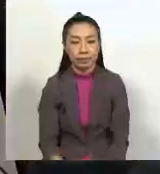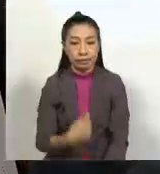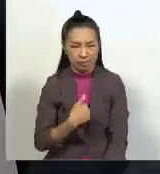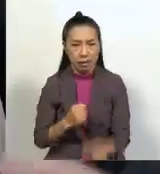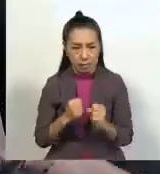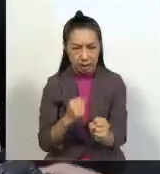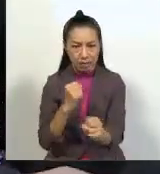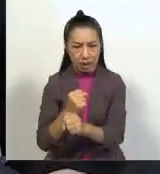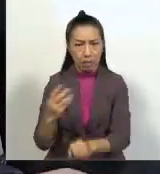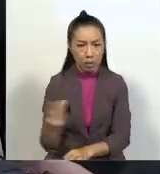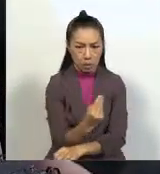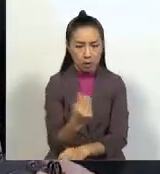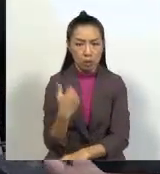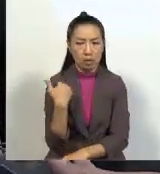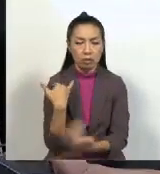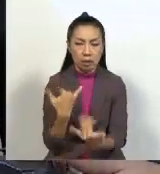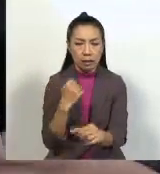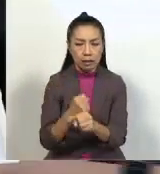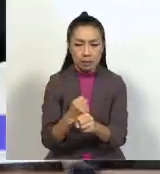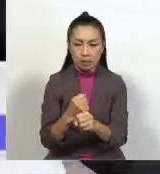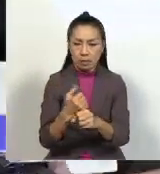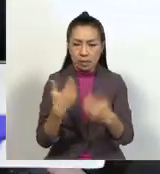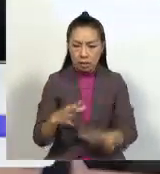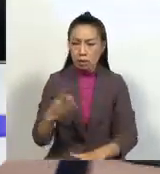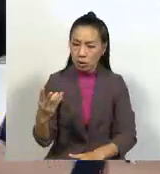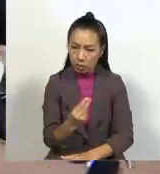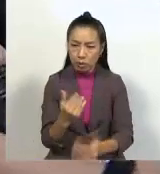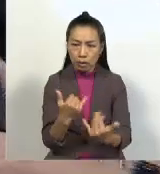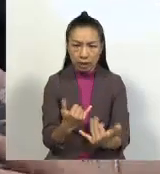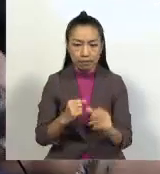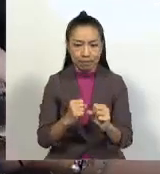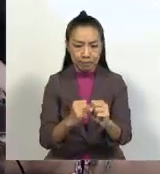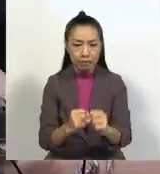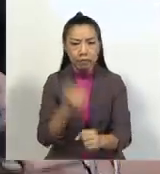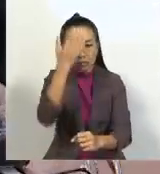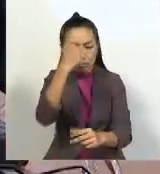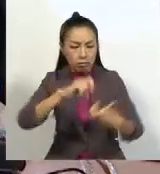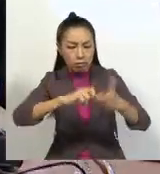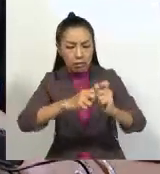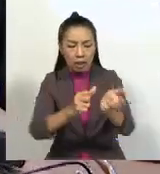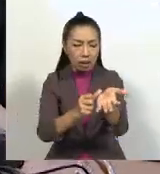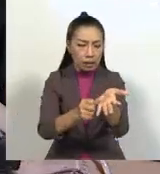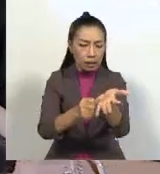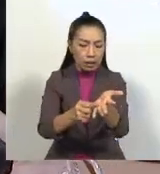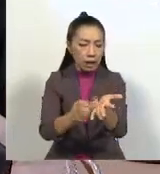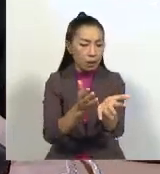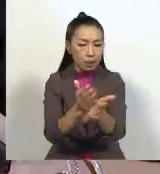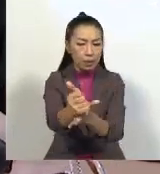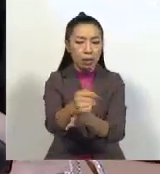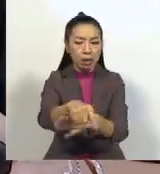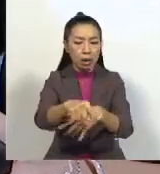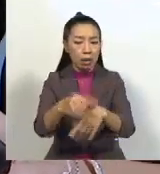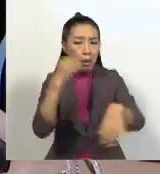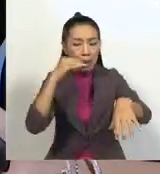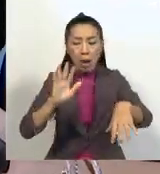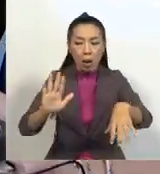ำให้เร็วนี่ก็ทำให้เสร็จให้เร็วที่สุดนะพยายามทำเพื่อแก้ไขปัญหาให้ประชาชนได้กลับบ้านใน